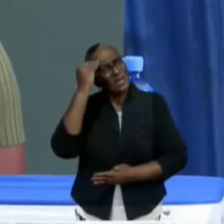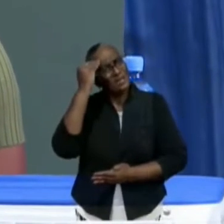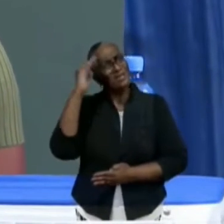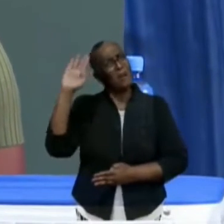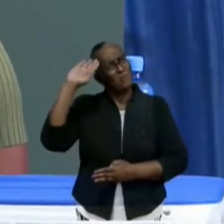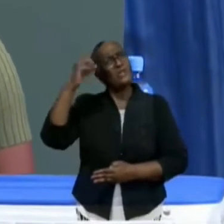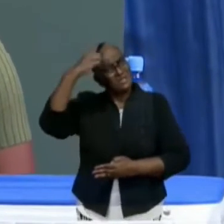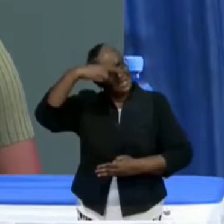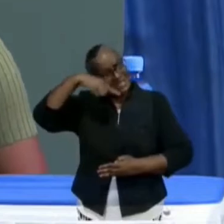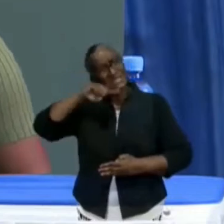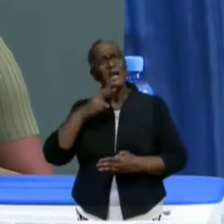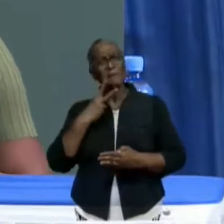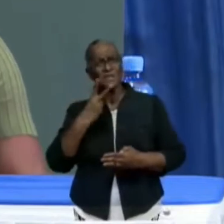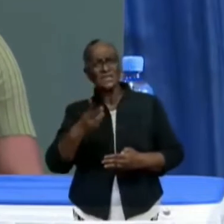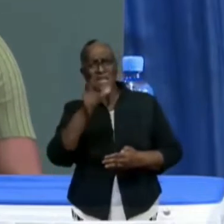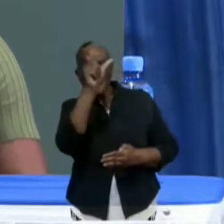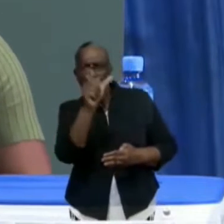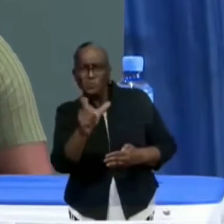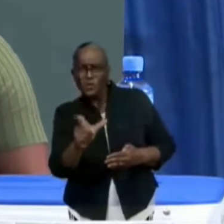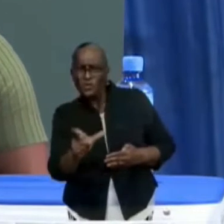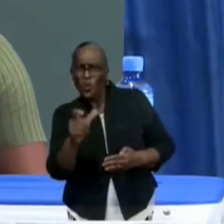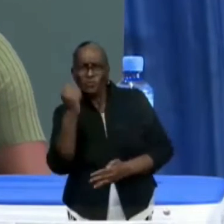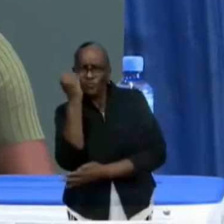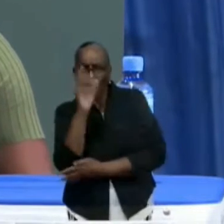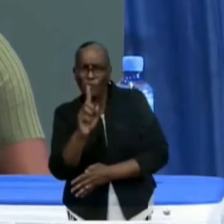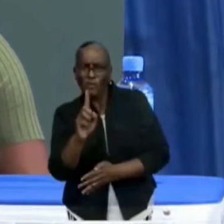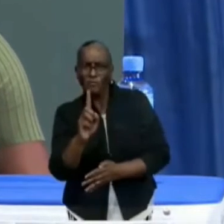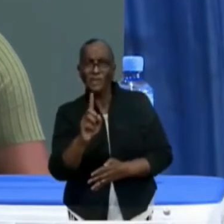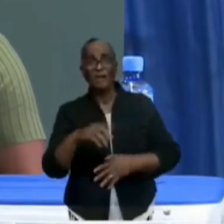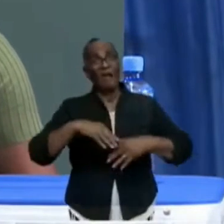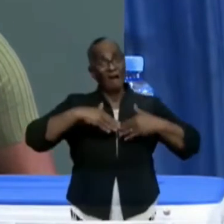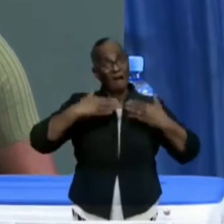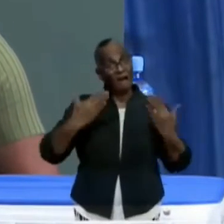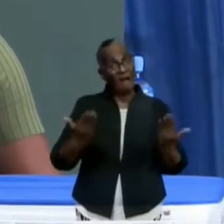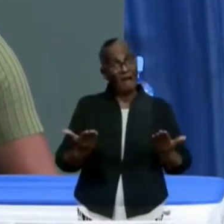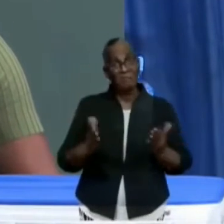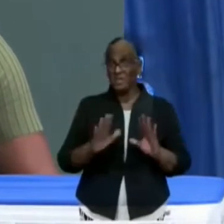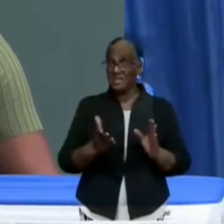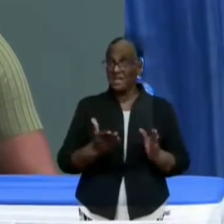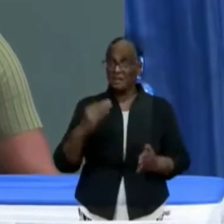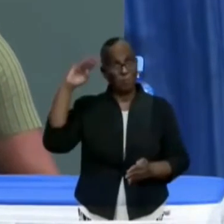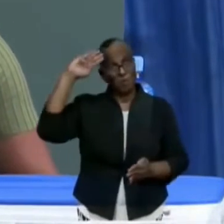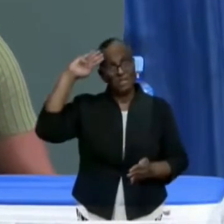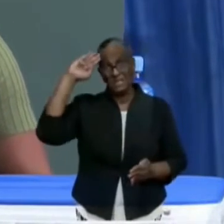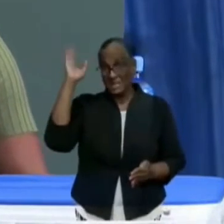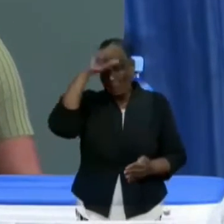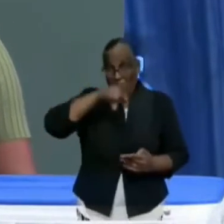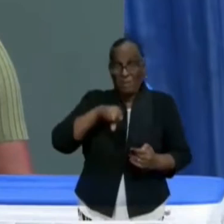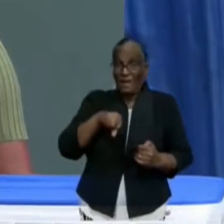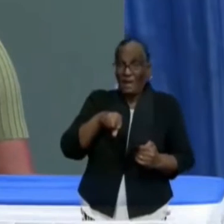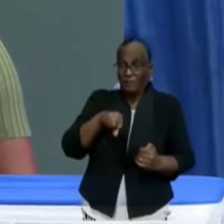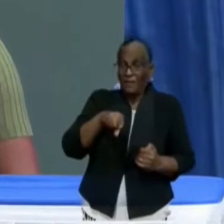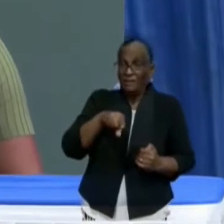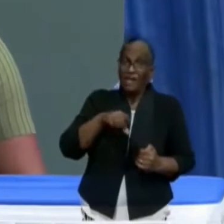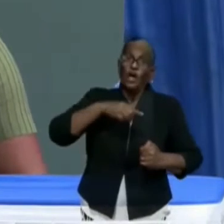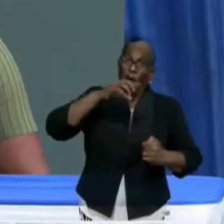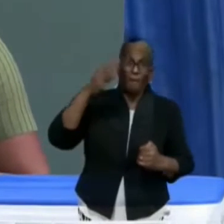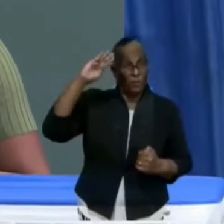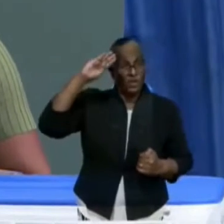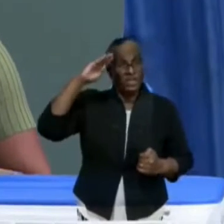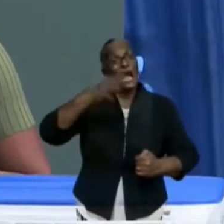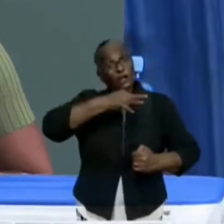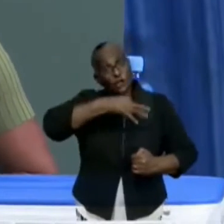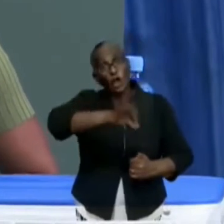ook nummers waarop u kunt bellen. Indien u toch terug wordt gestuurd en u de mening bent